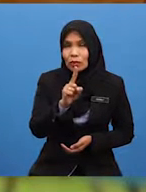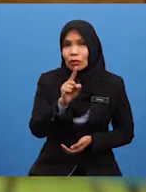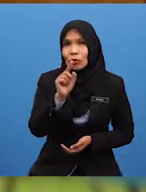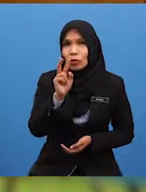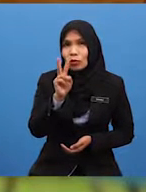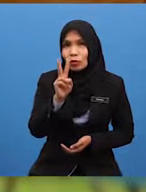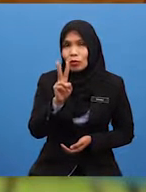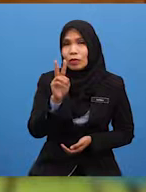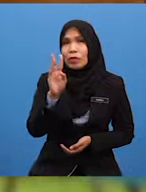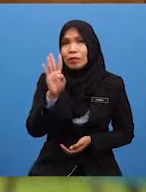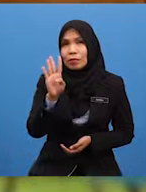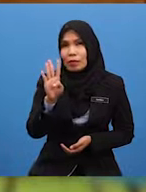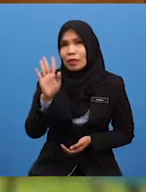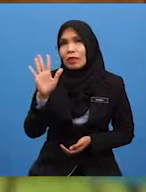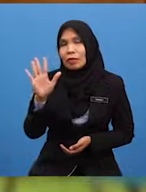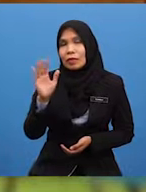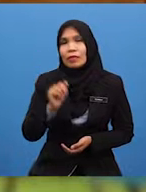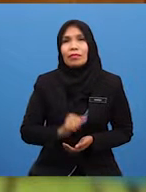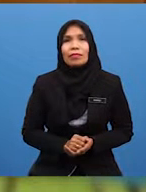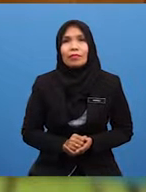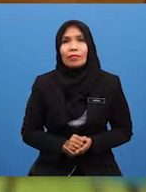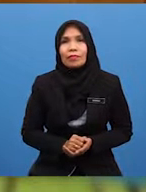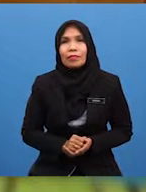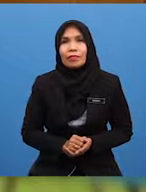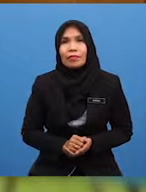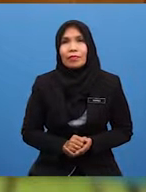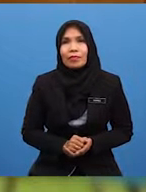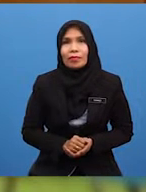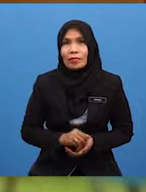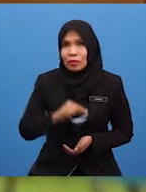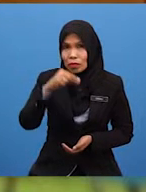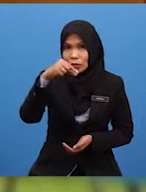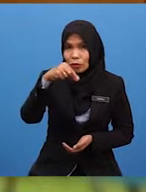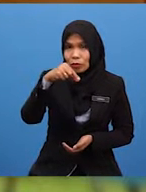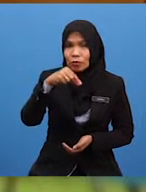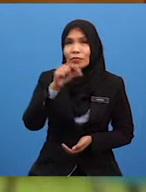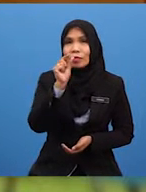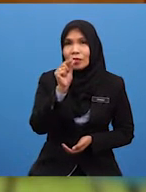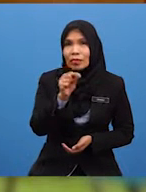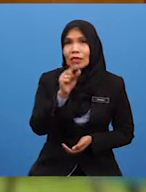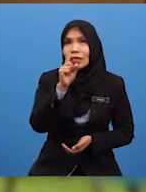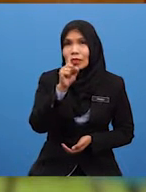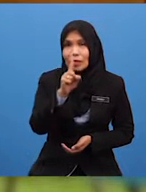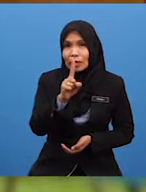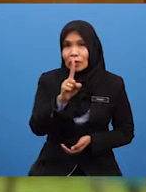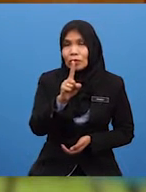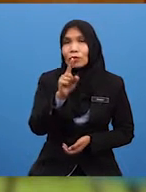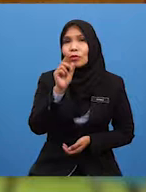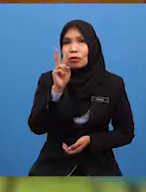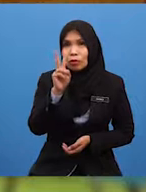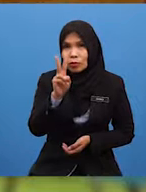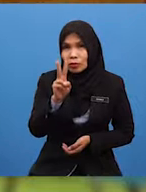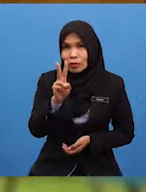2, 4, 5. Maka Q titik 1,